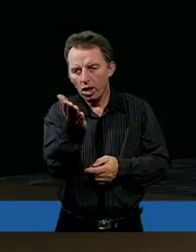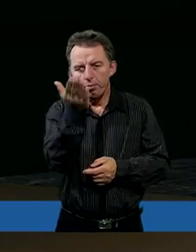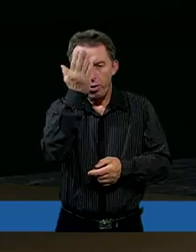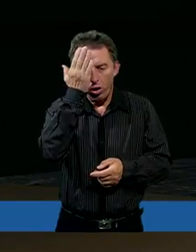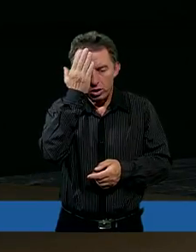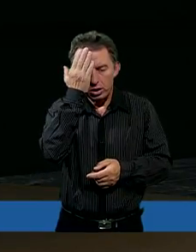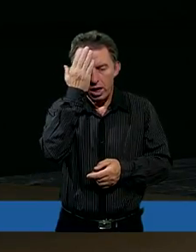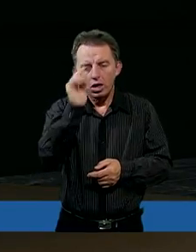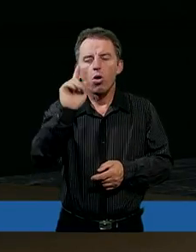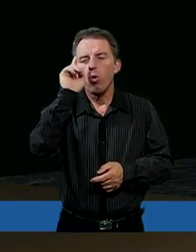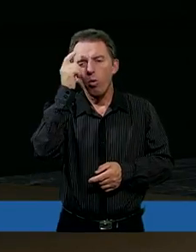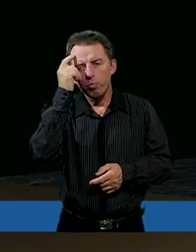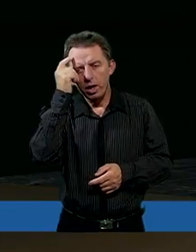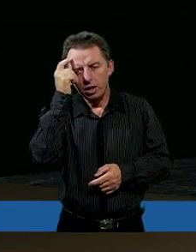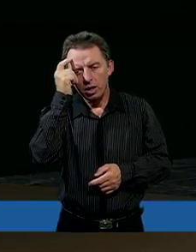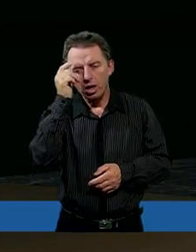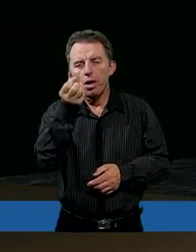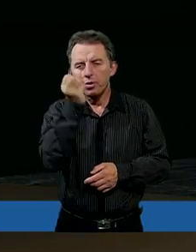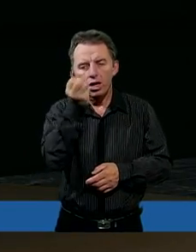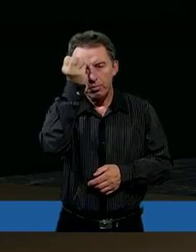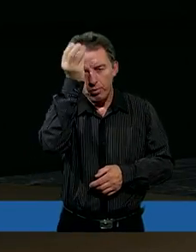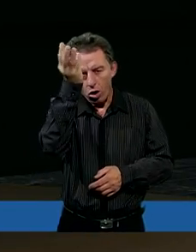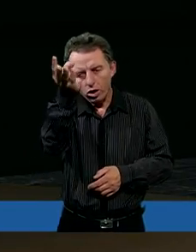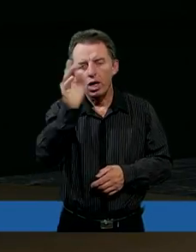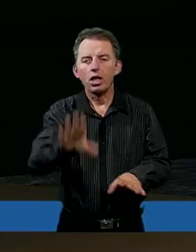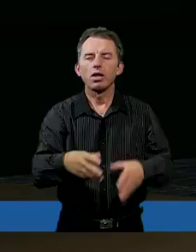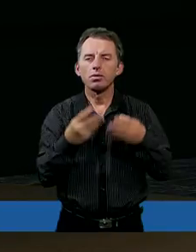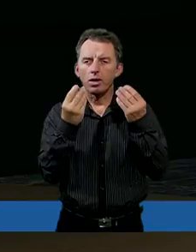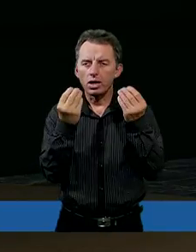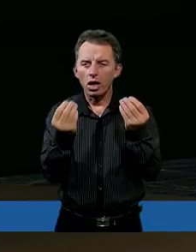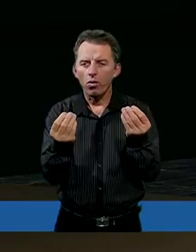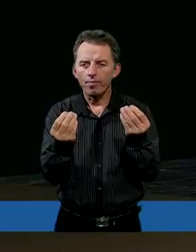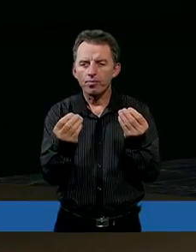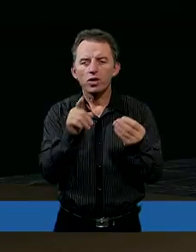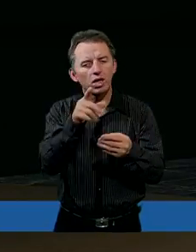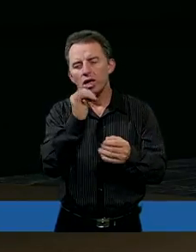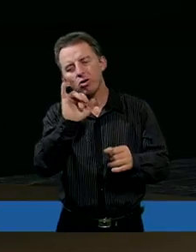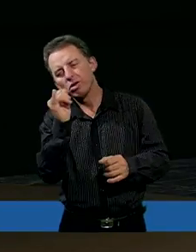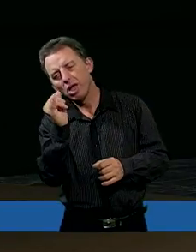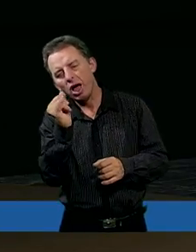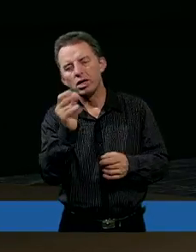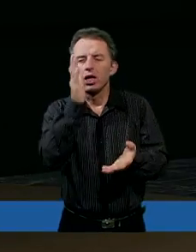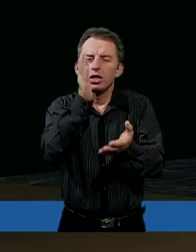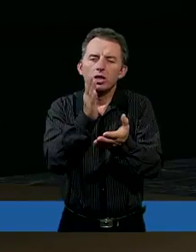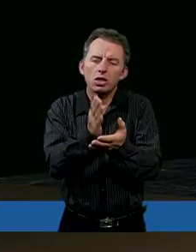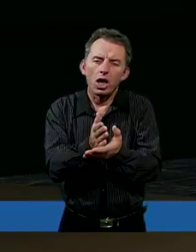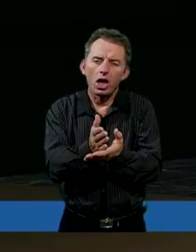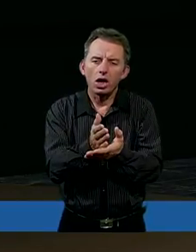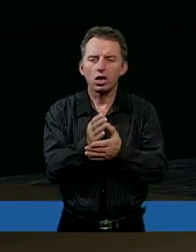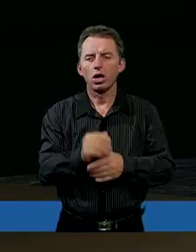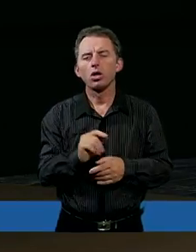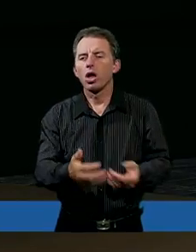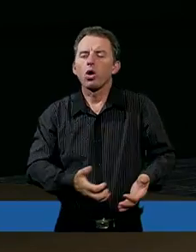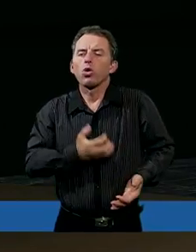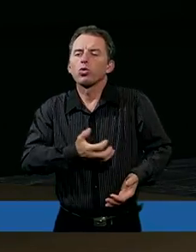poznane umysłem, że to jest mądre, to jest wspaniałe. To nie są jakieś tylko